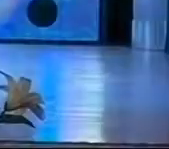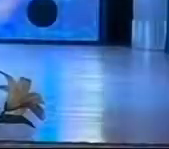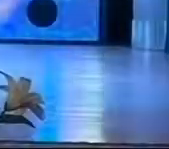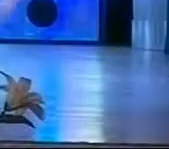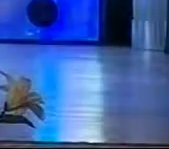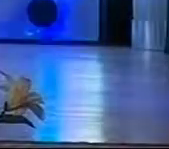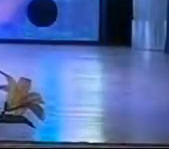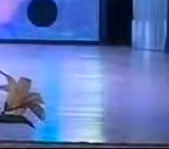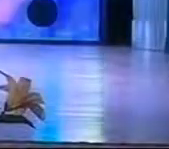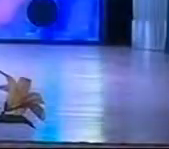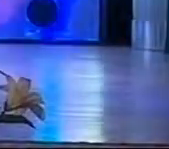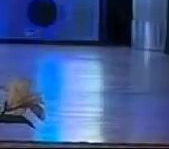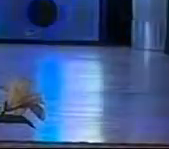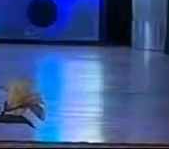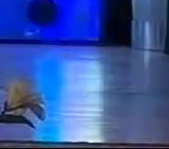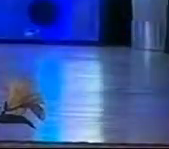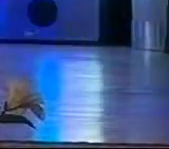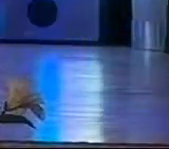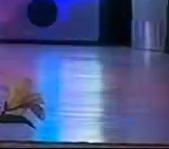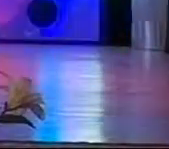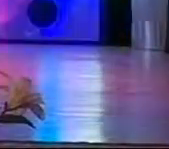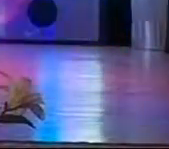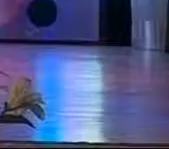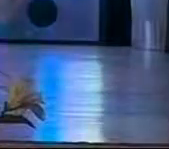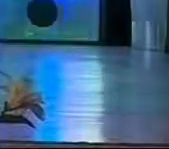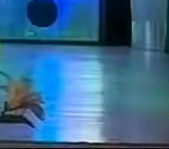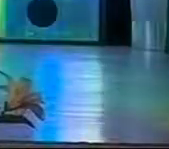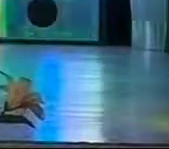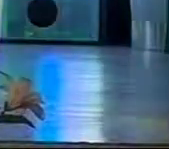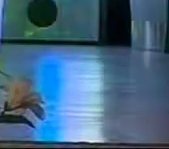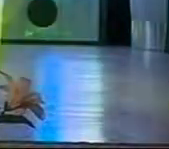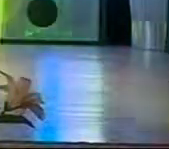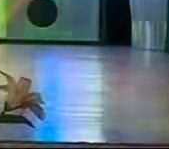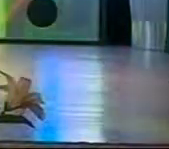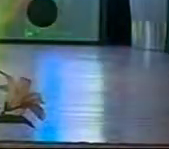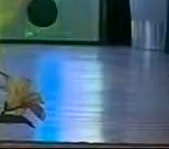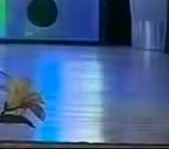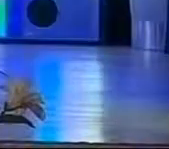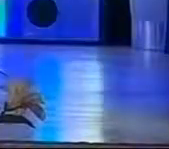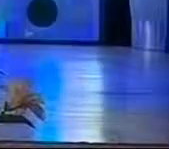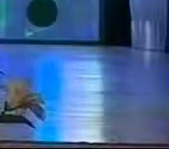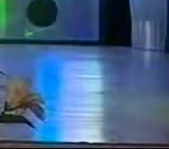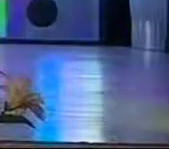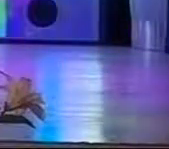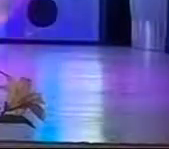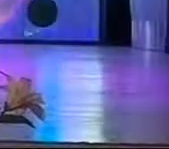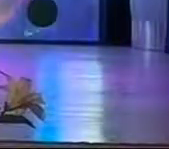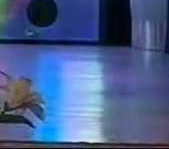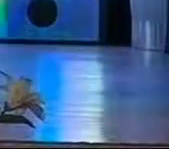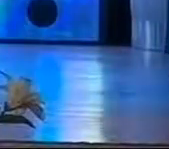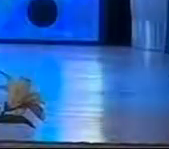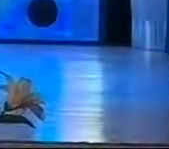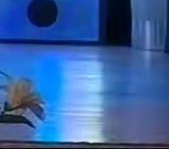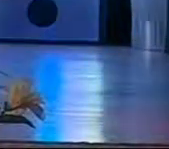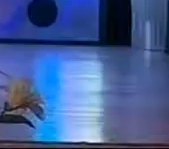давно другой. Мы просто такие, неизвестного